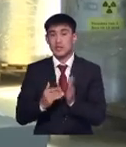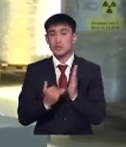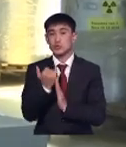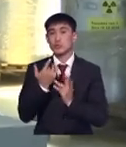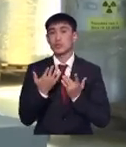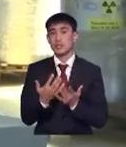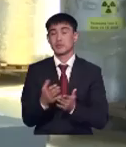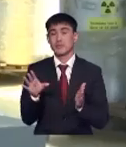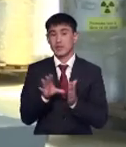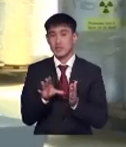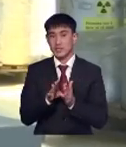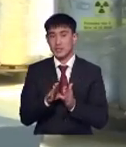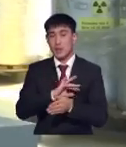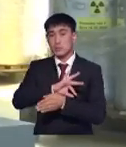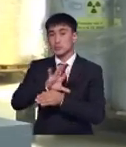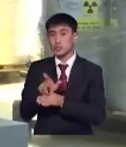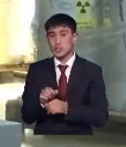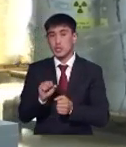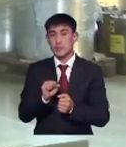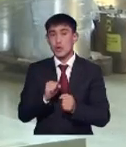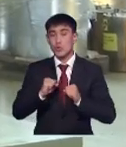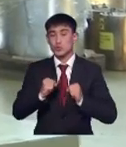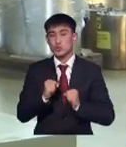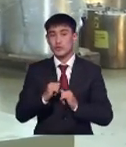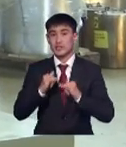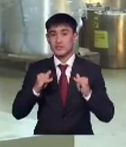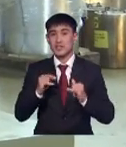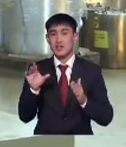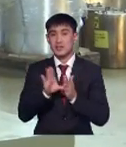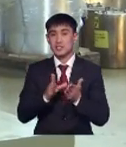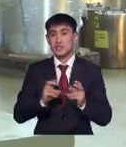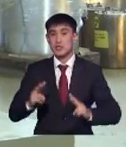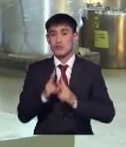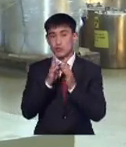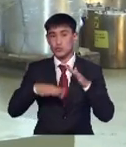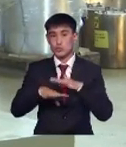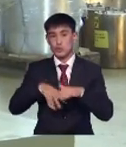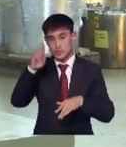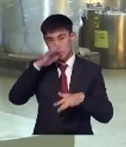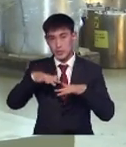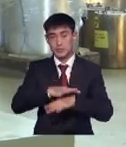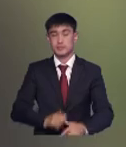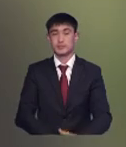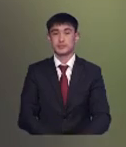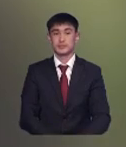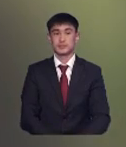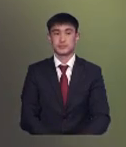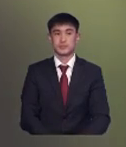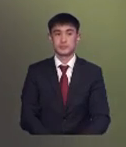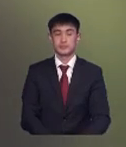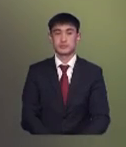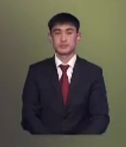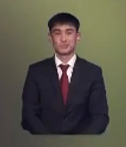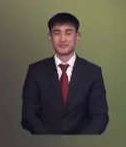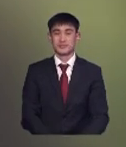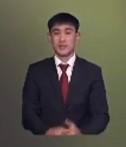растущих потребностей в электроэнергии и обеспечения устойчивого развития энергетической инфраструктуры страны. В настоящее время